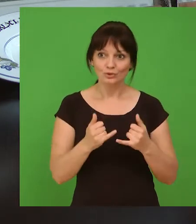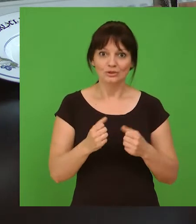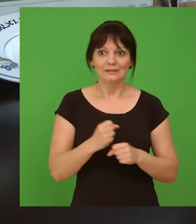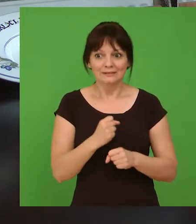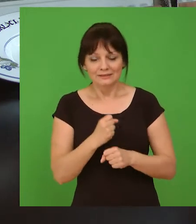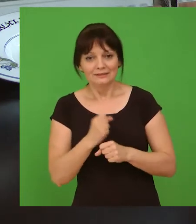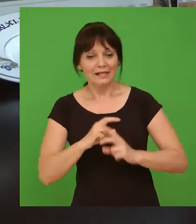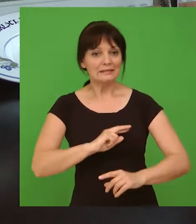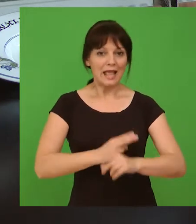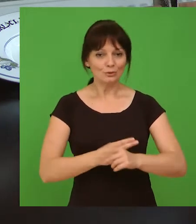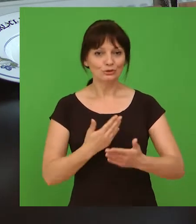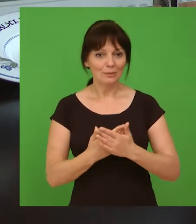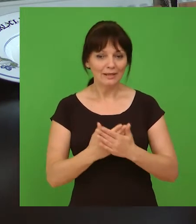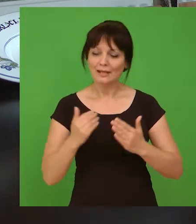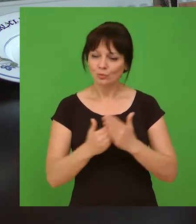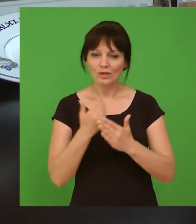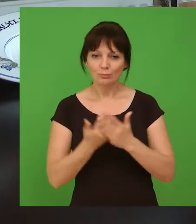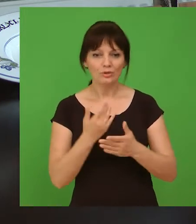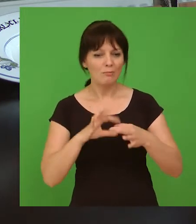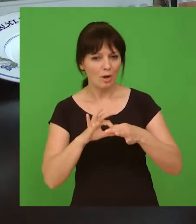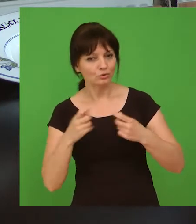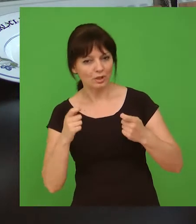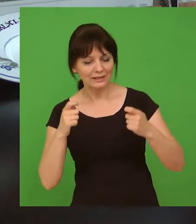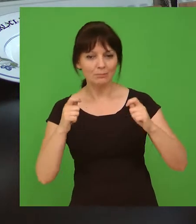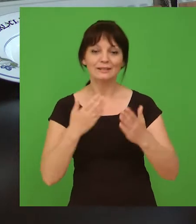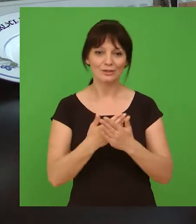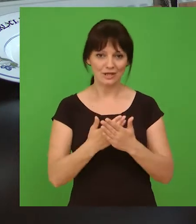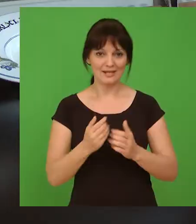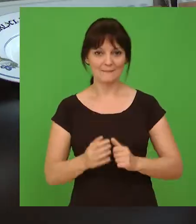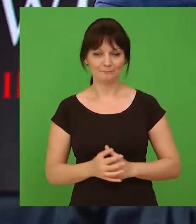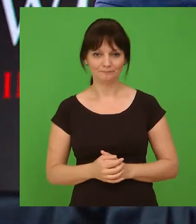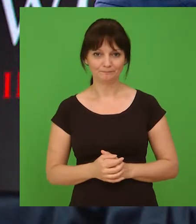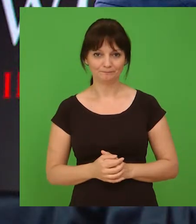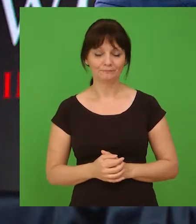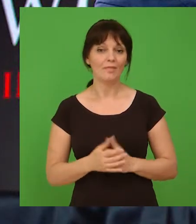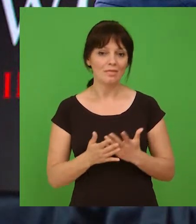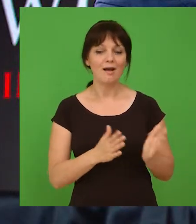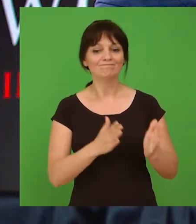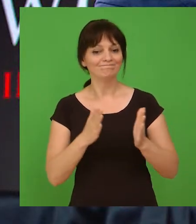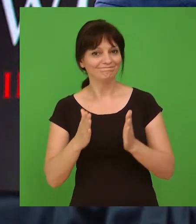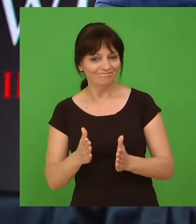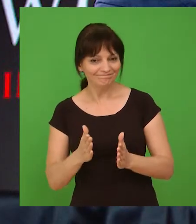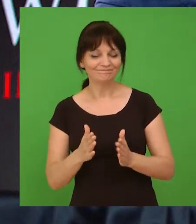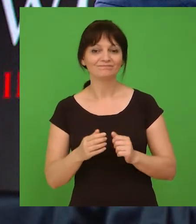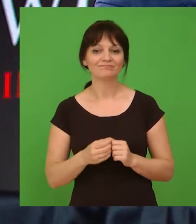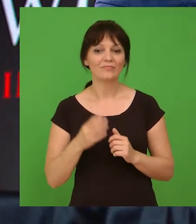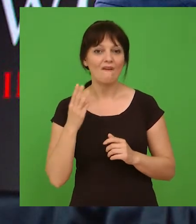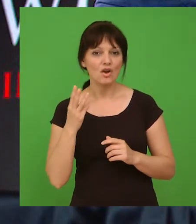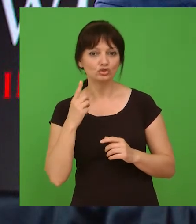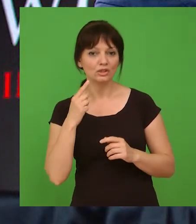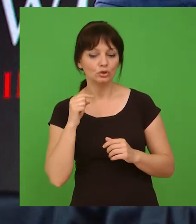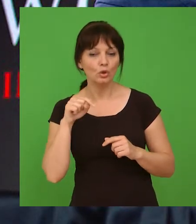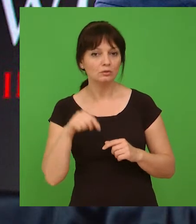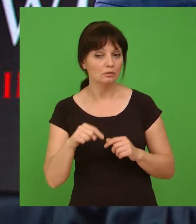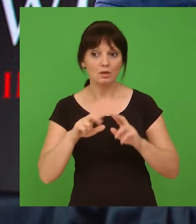ezt megerősítsük, és újabb és újabb fejezeteket nyithassunk a kapcsolatok útjában. Menjünk akkor a második pontra, Washingtonra,